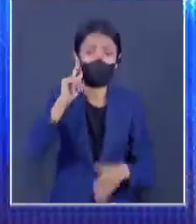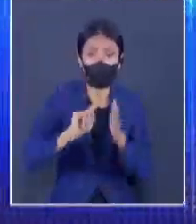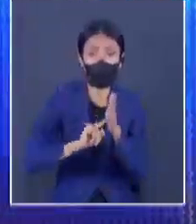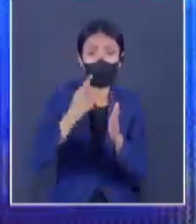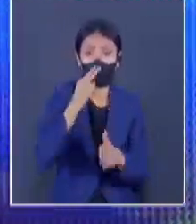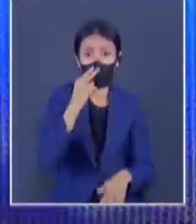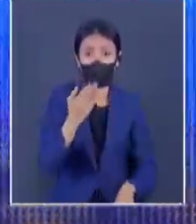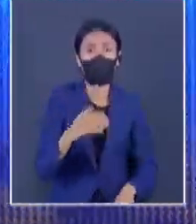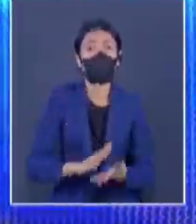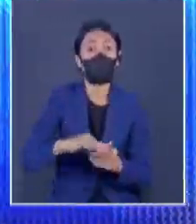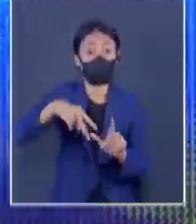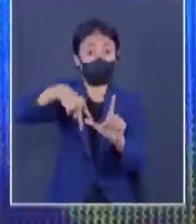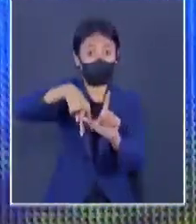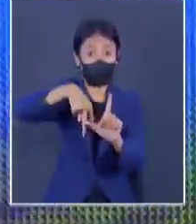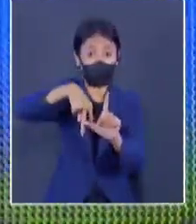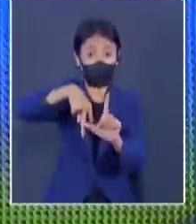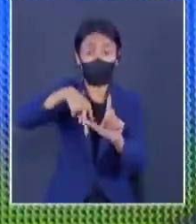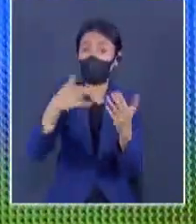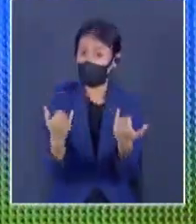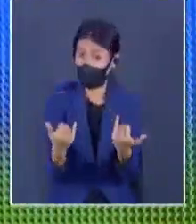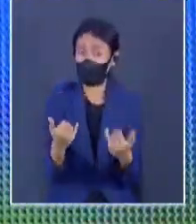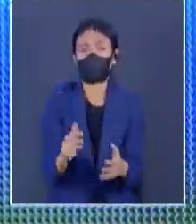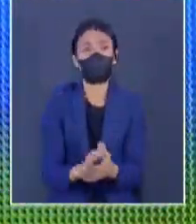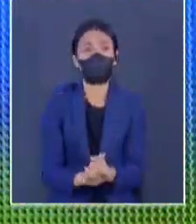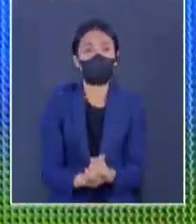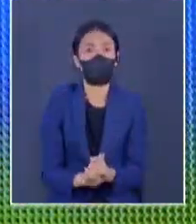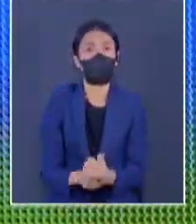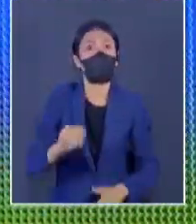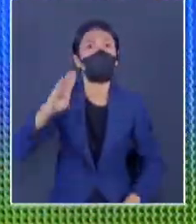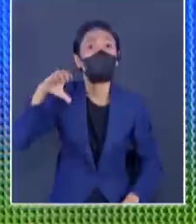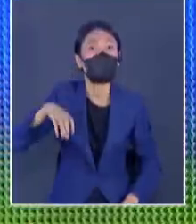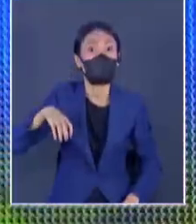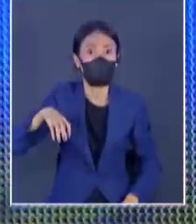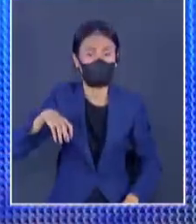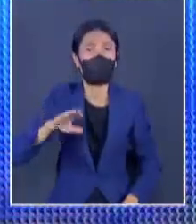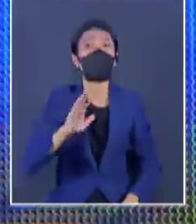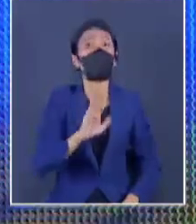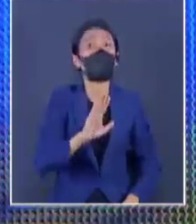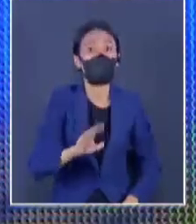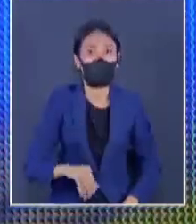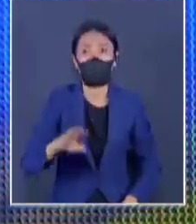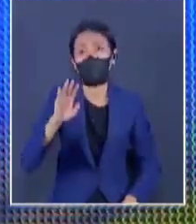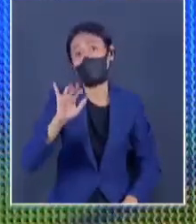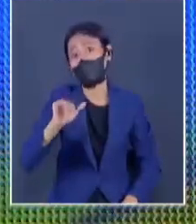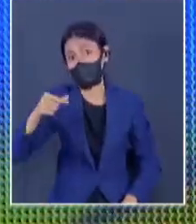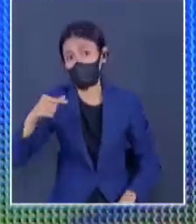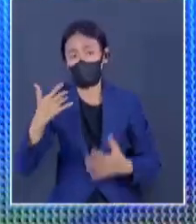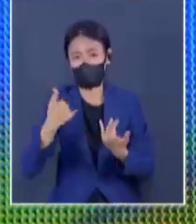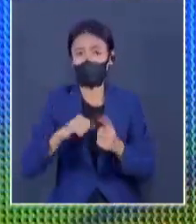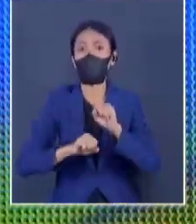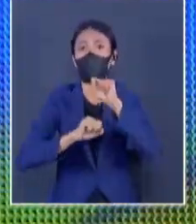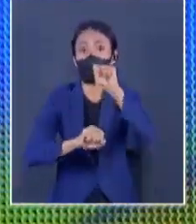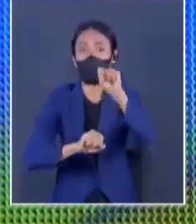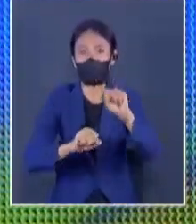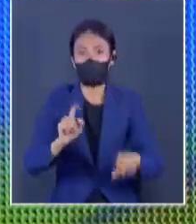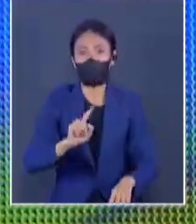ประเด็นร้อนๆของลิซ่าแบล็คพิงค์เลยค่ะที่ล่าสุดนะคะทางต้นสังกัดออกมายืนยันแล้วนะคะว่าลิซ่าและลิสามโนบาลหรือว่าลิซ่าแบล็คพิ